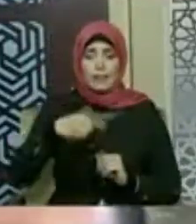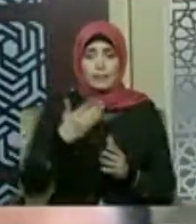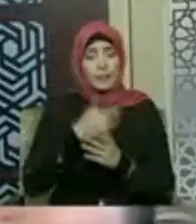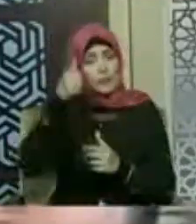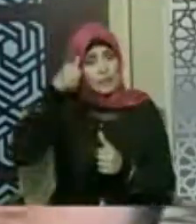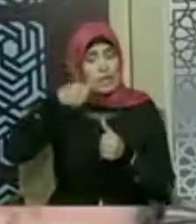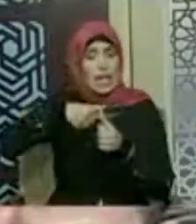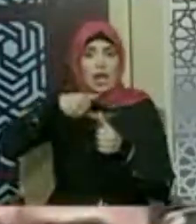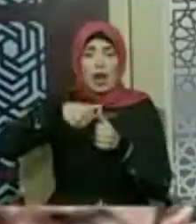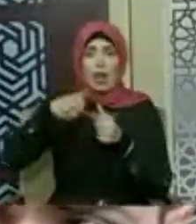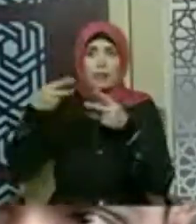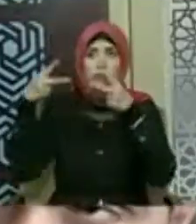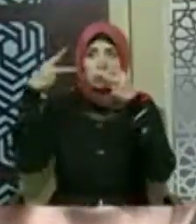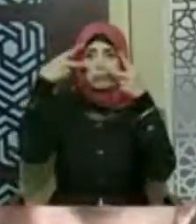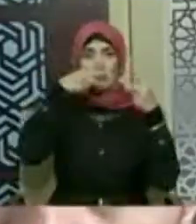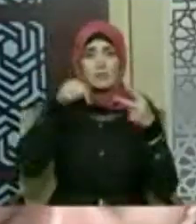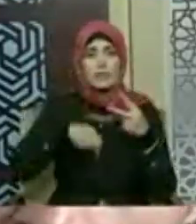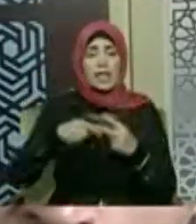بالذكرى